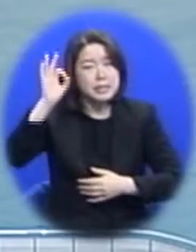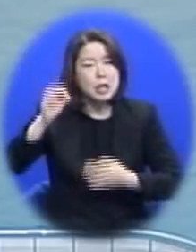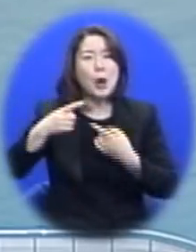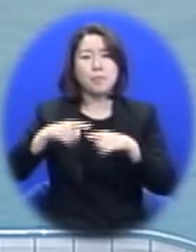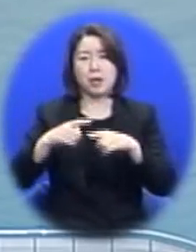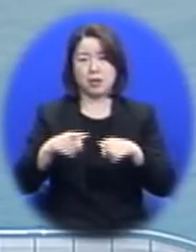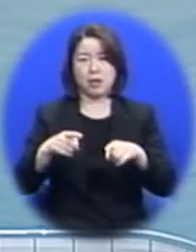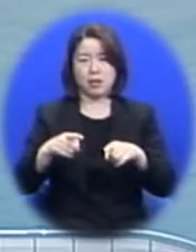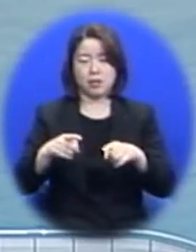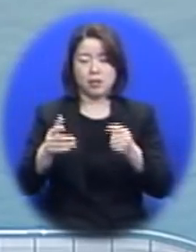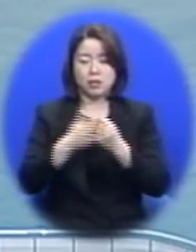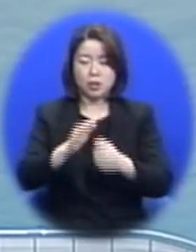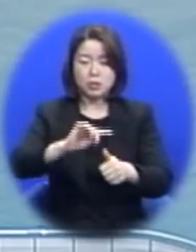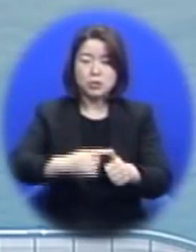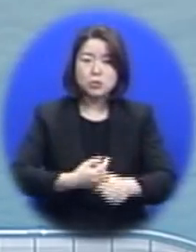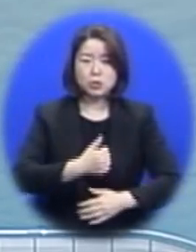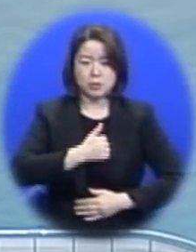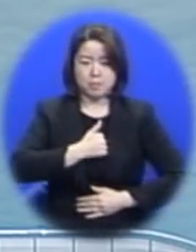스스로 자부심이 강했어요.